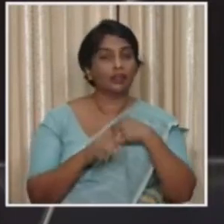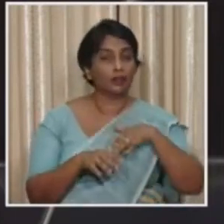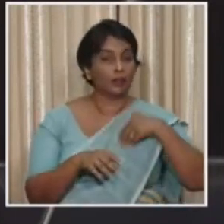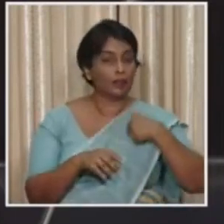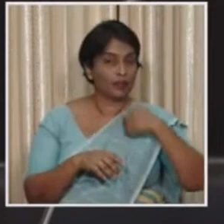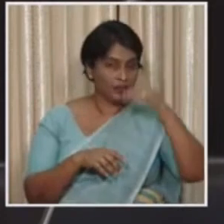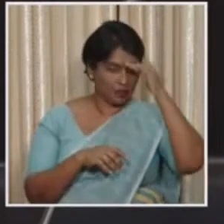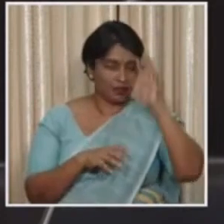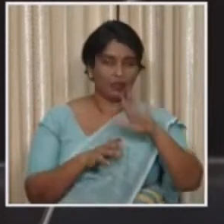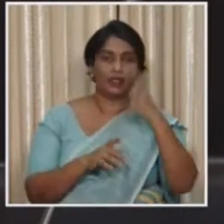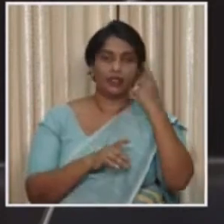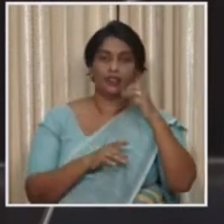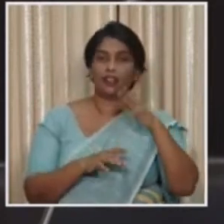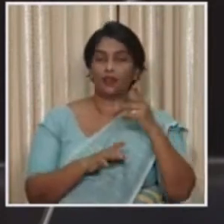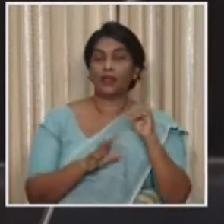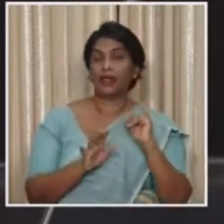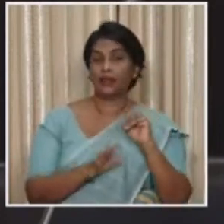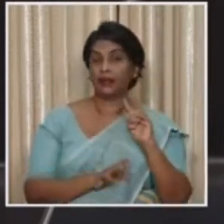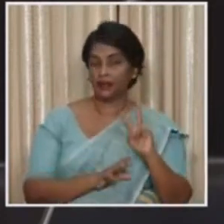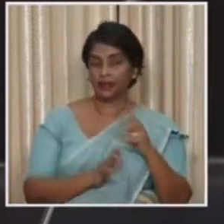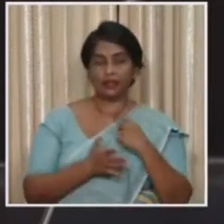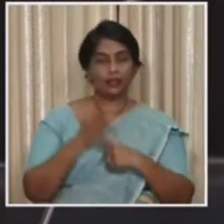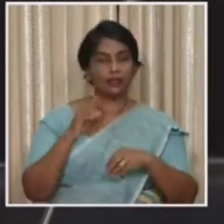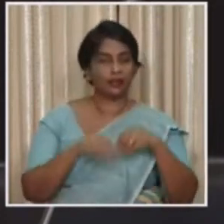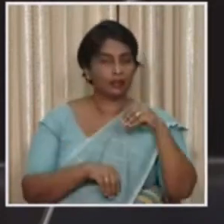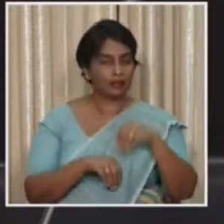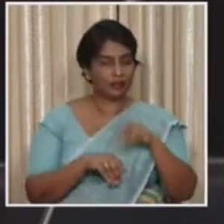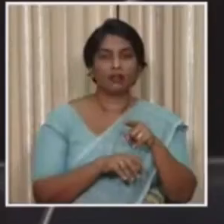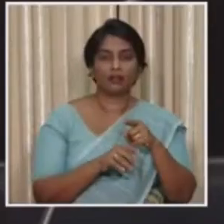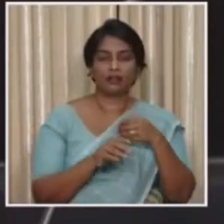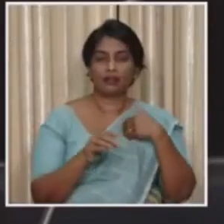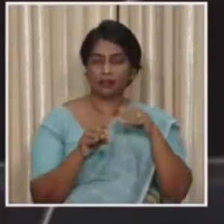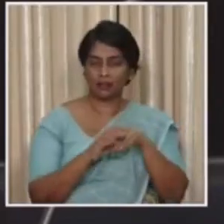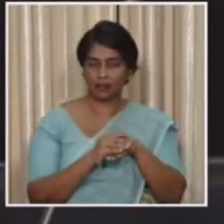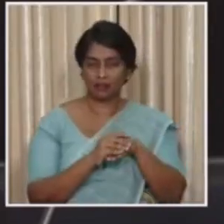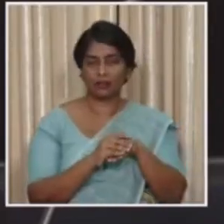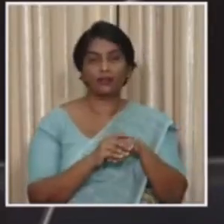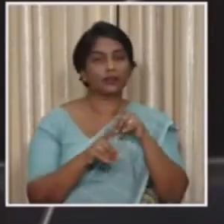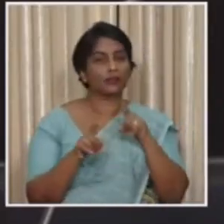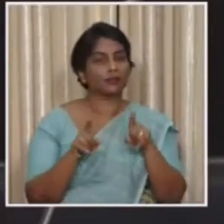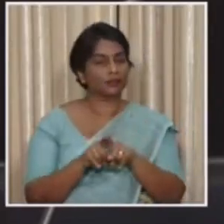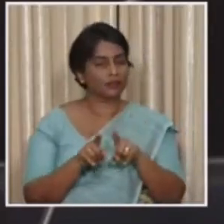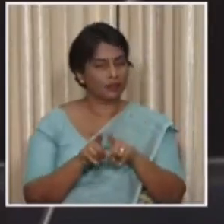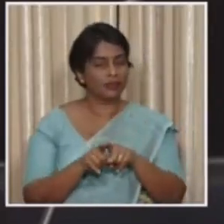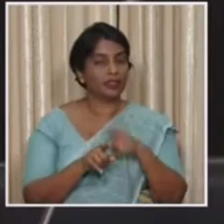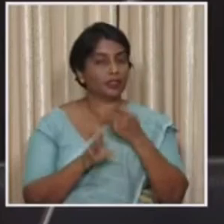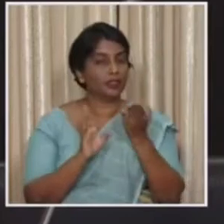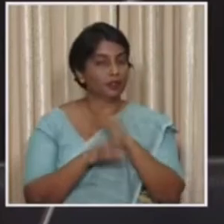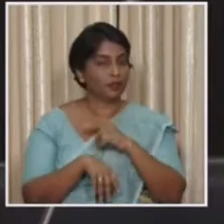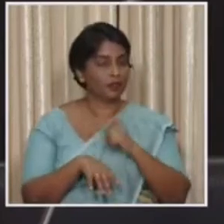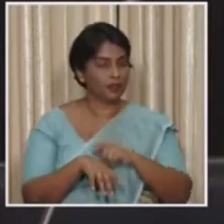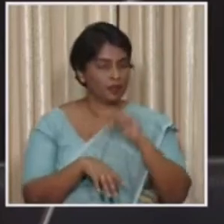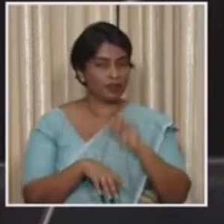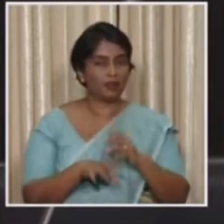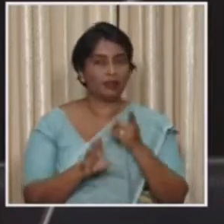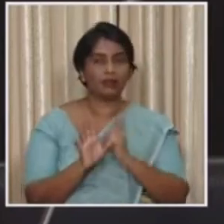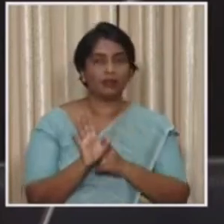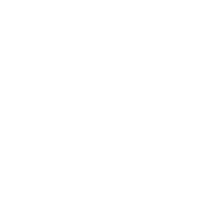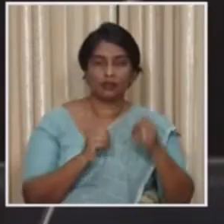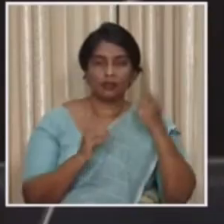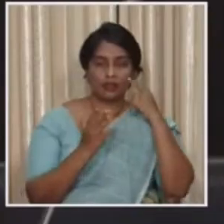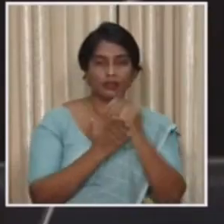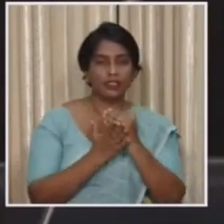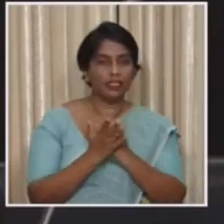1962 இந்த அரசியலுக்கு தனது காலடி எடுத்து வைத்தவர் அந்த காலத்திலிருந்து தொடர்ந்தேச்சியாக கட்சியின் ஒரு